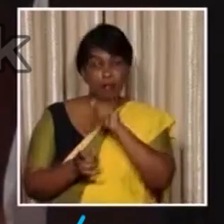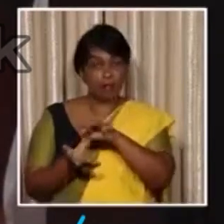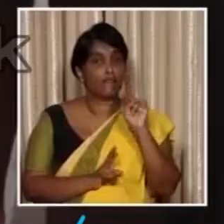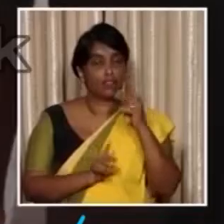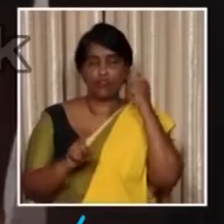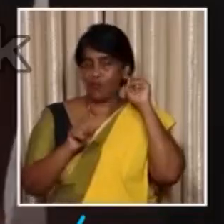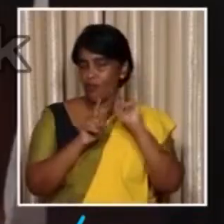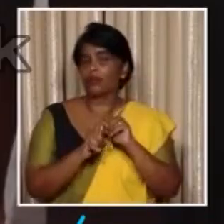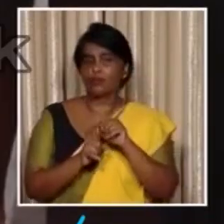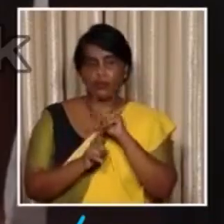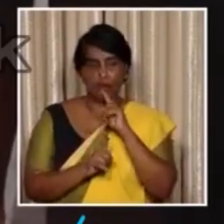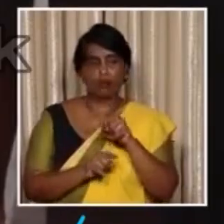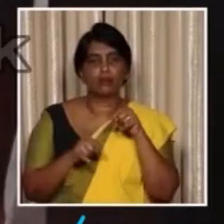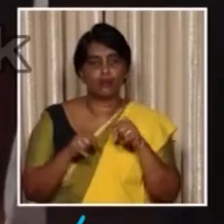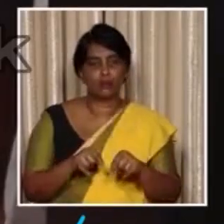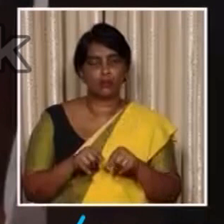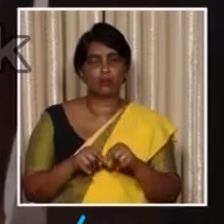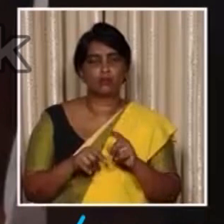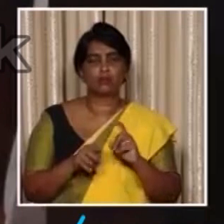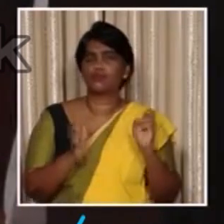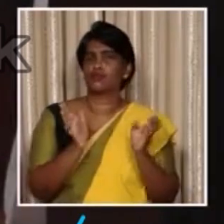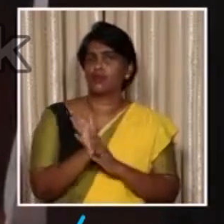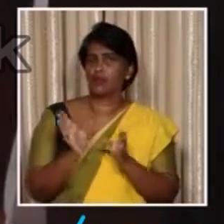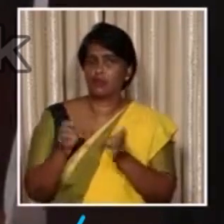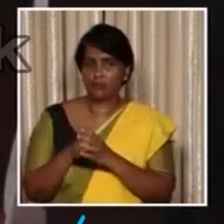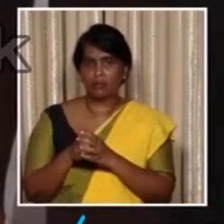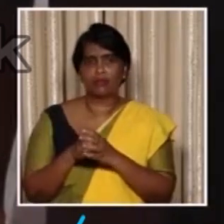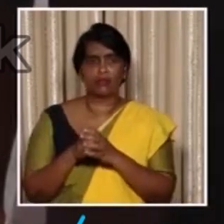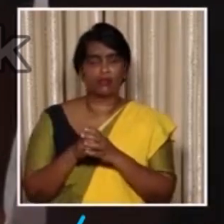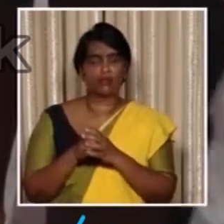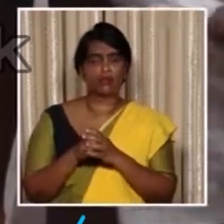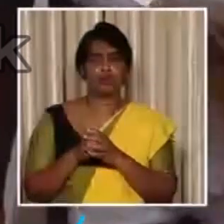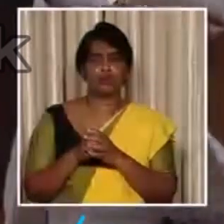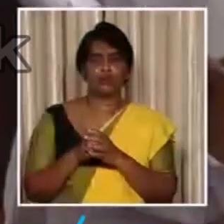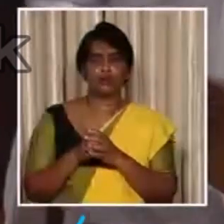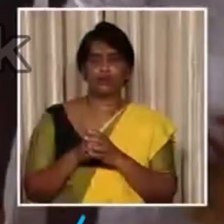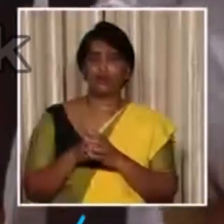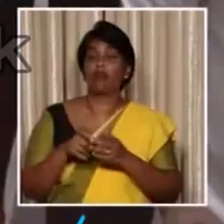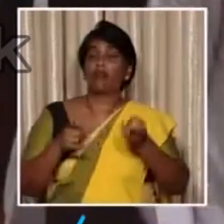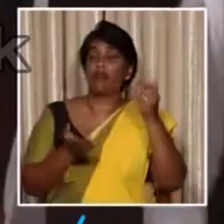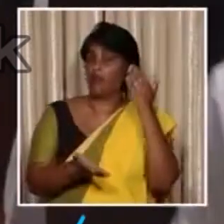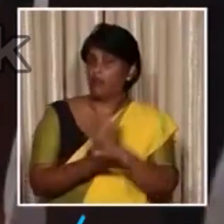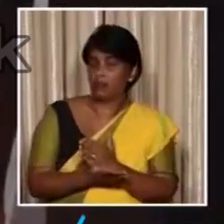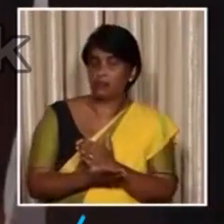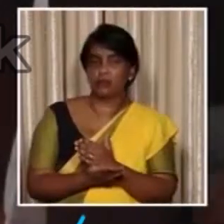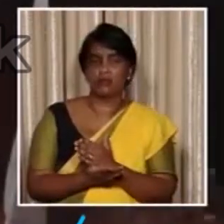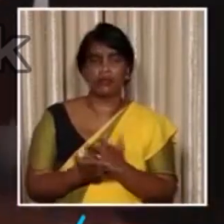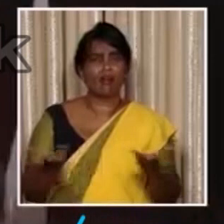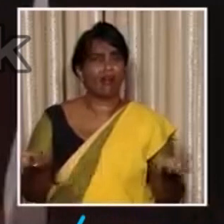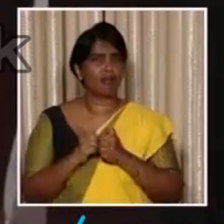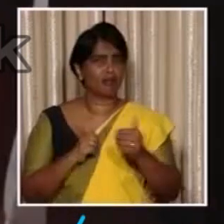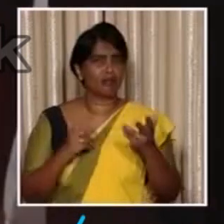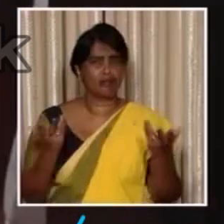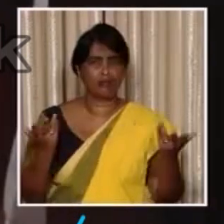කියලා බලන්න. දැන් මෙතන ඉන්ටරිම් කමිටි එකක් දාලා ඒක ඉන්ජන්ක්ෂන් එකකින් නතර කරලා කොහොමද මෙහෙම